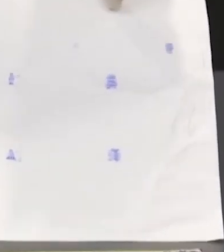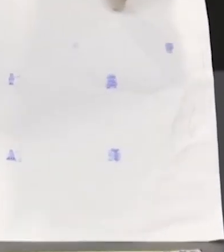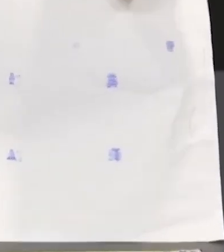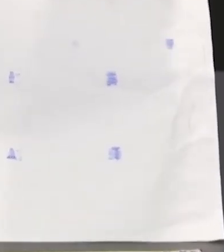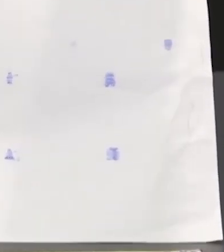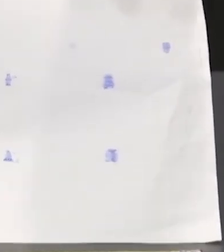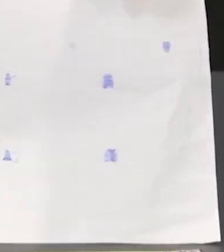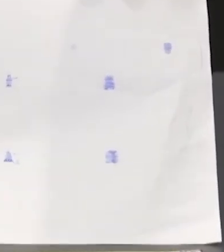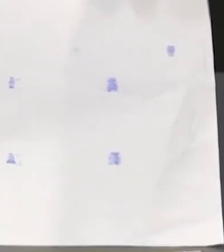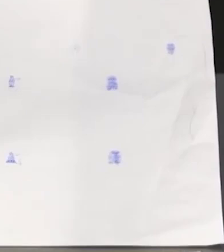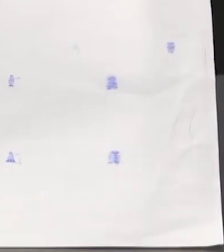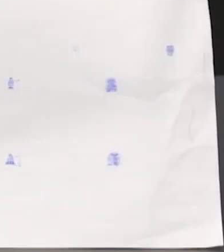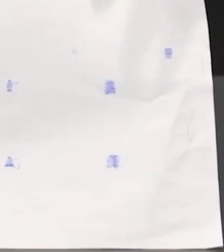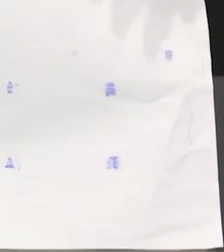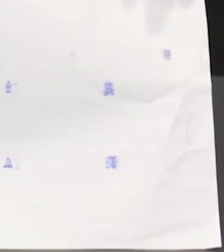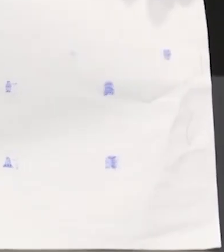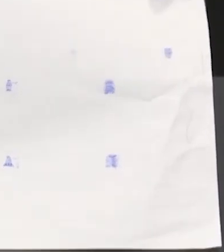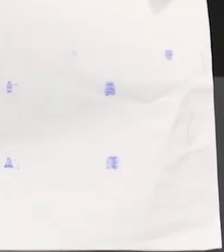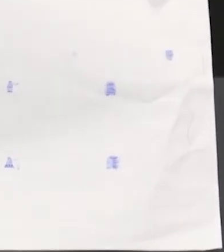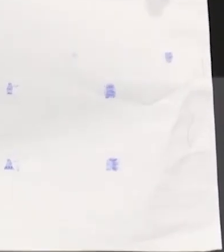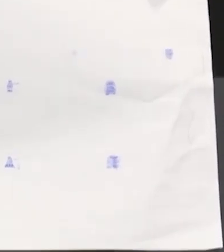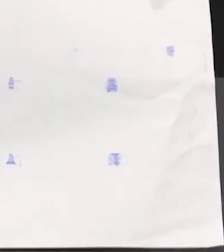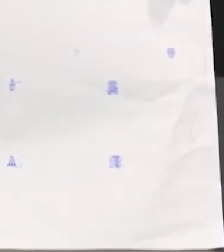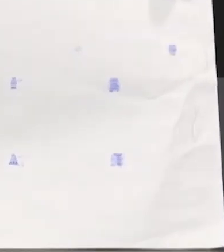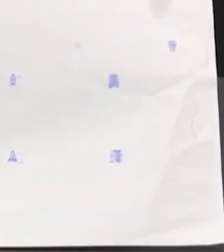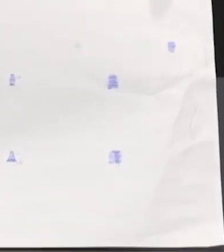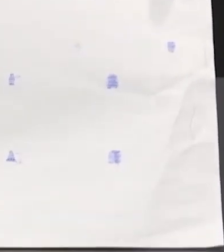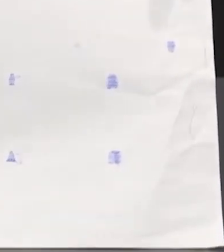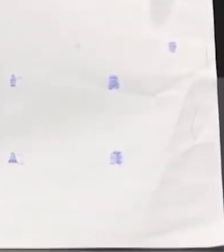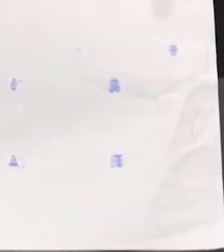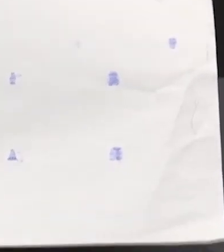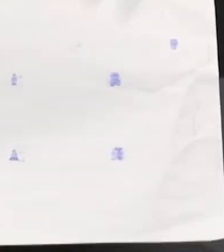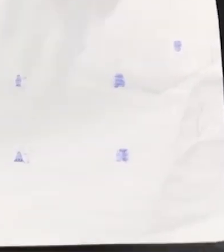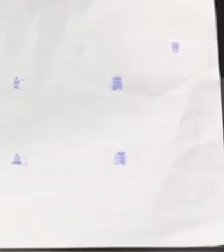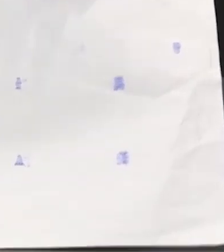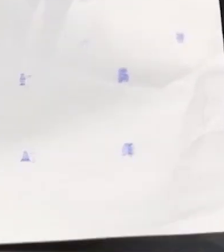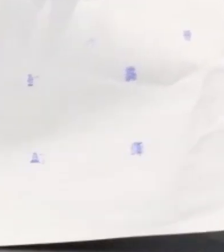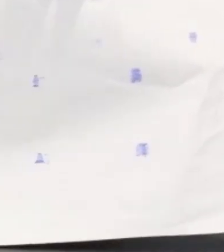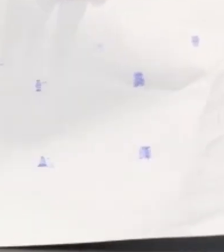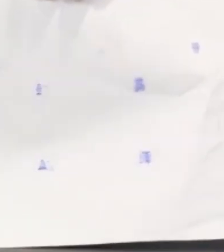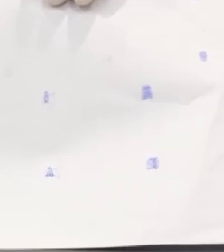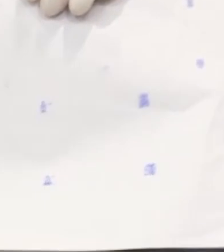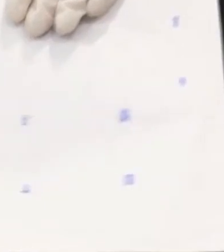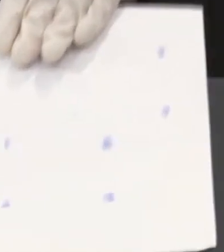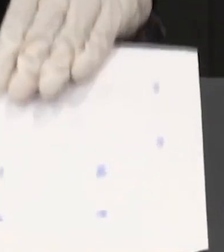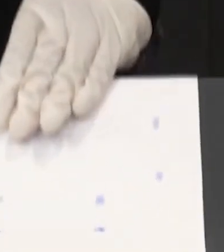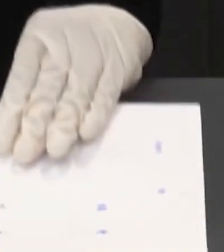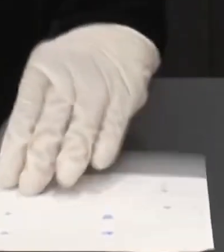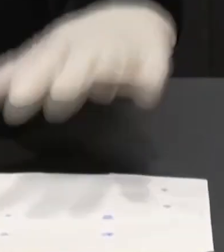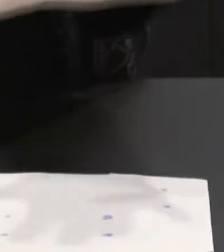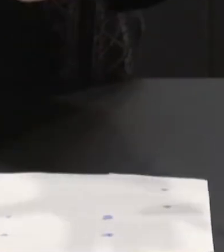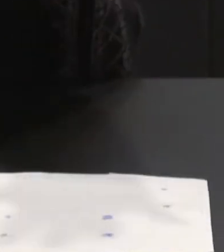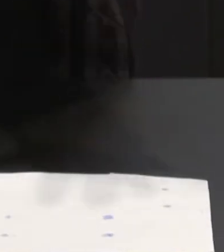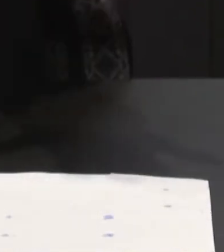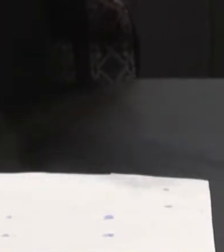بهذه التجربه لنقوم بتمثيل ماذا تمثيل حركته بالشكل المطلوب طيب هذه الان على مسافه كم